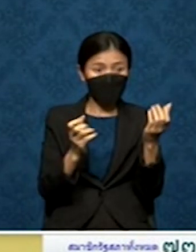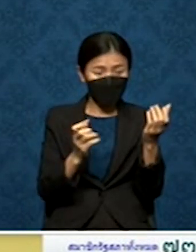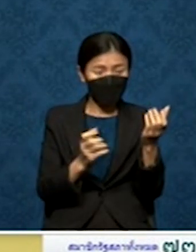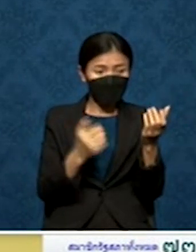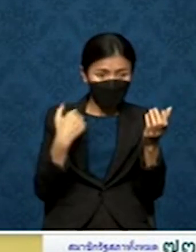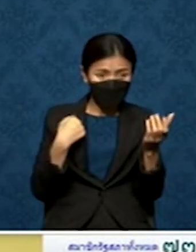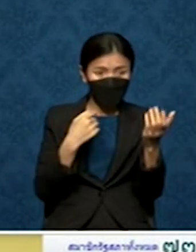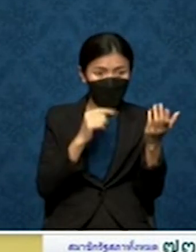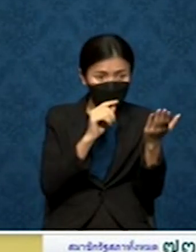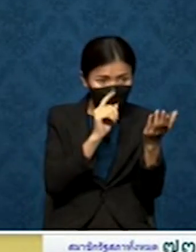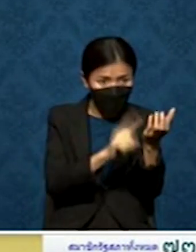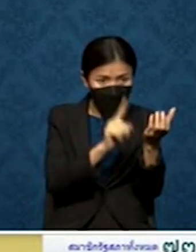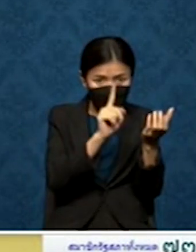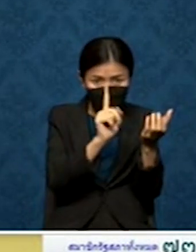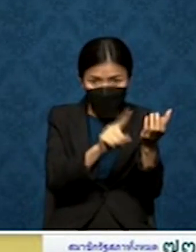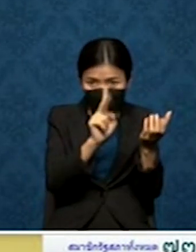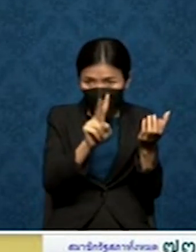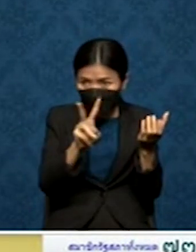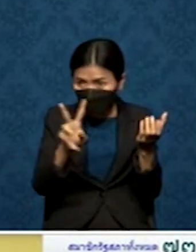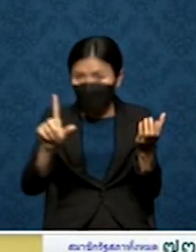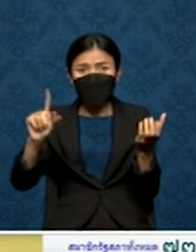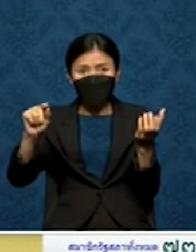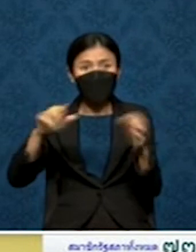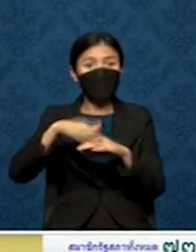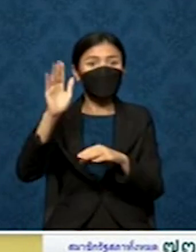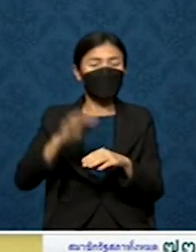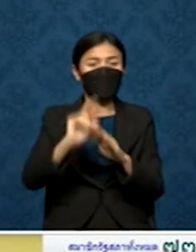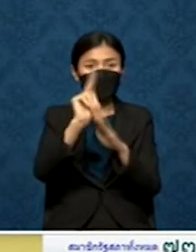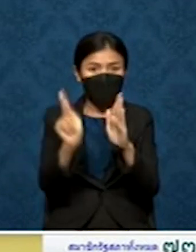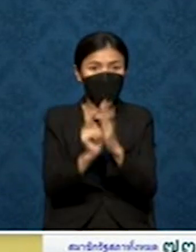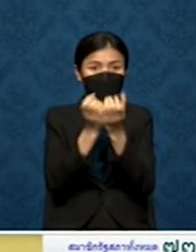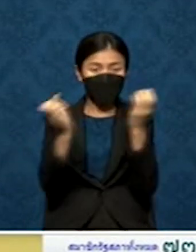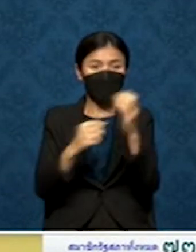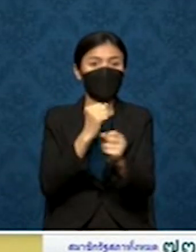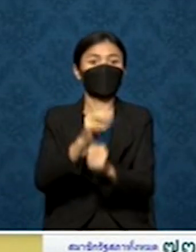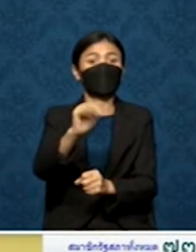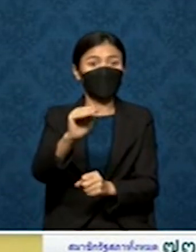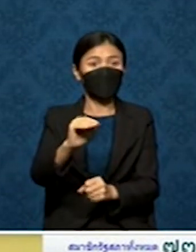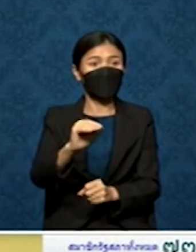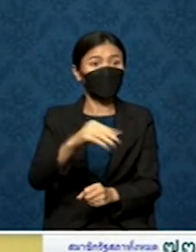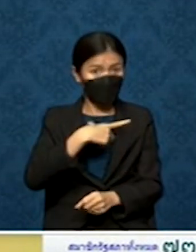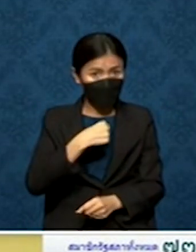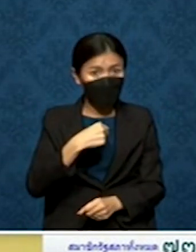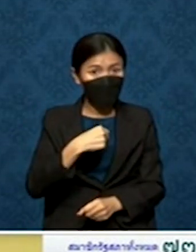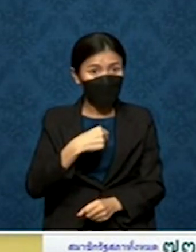บับที่ท่านชื่นชมกันเหลือเกินปี40ใช่ไหมฮะเป็นยังไงฮะ